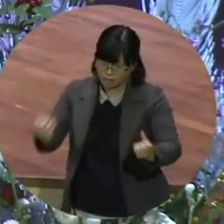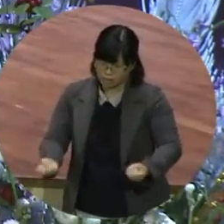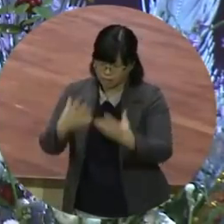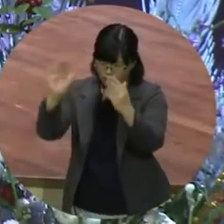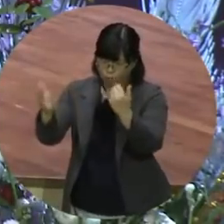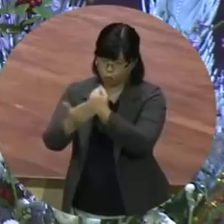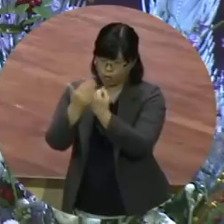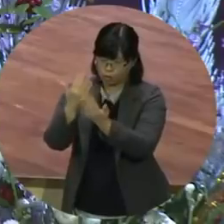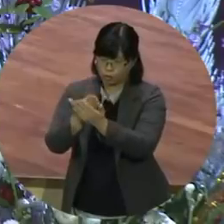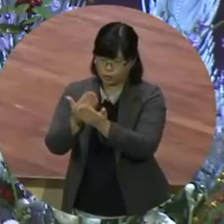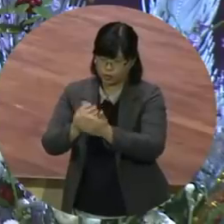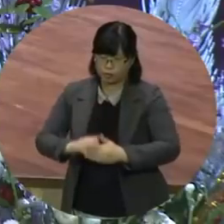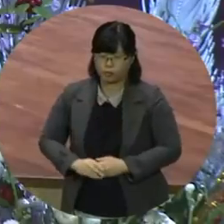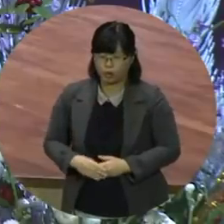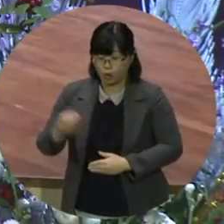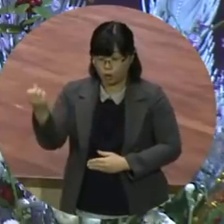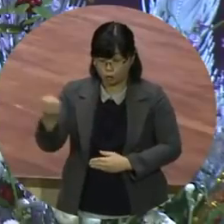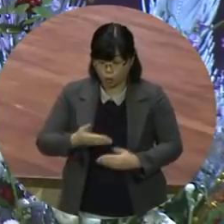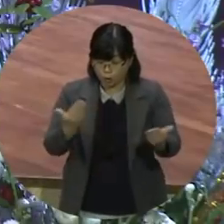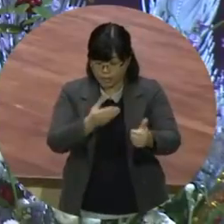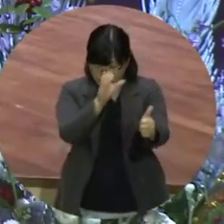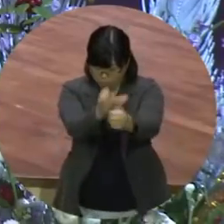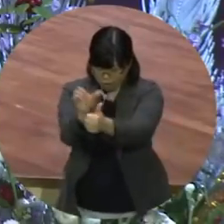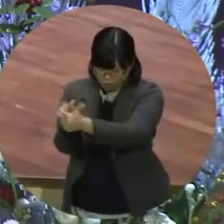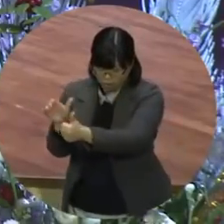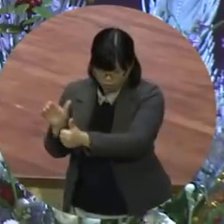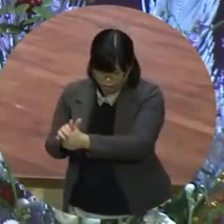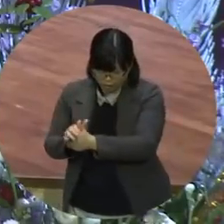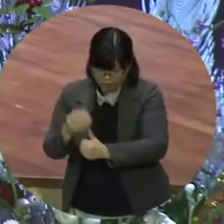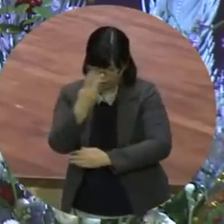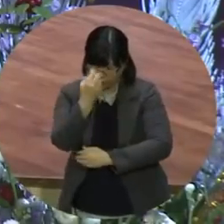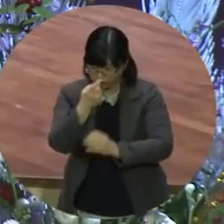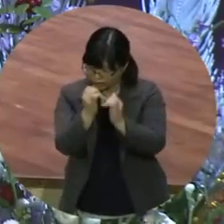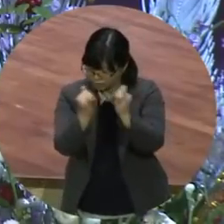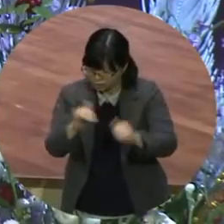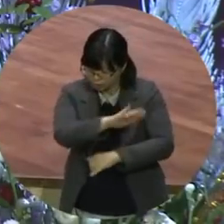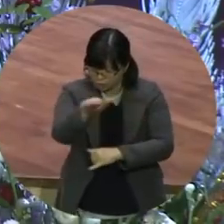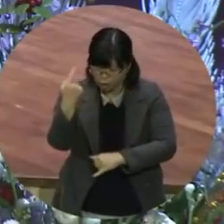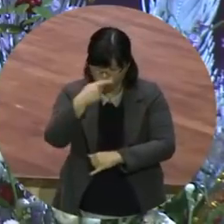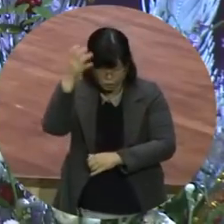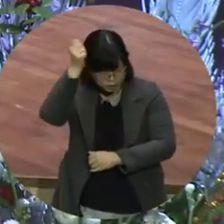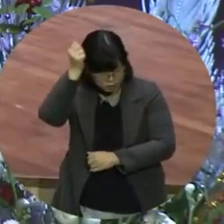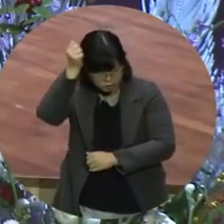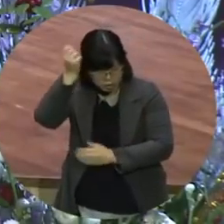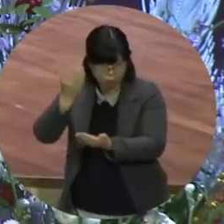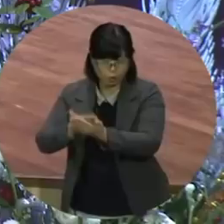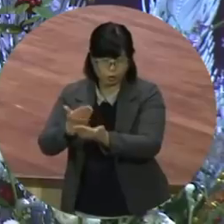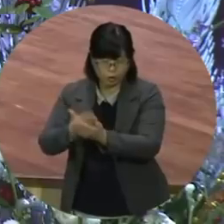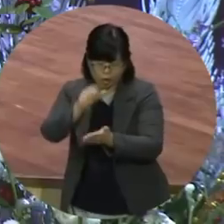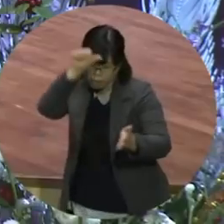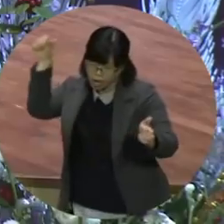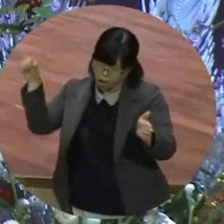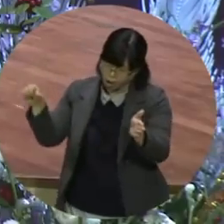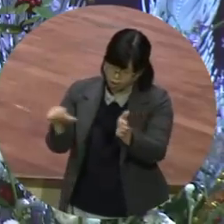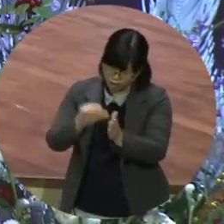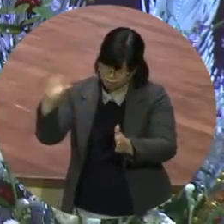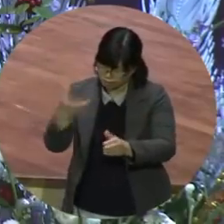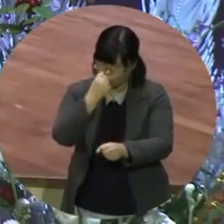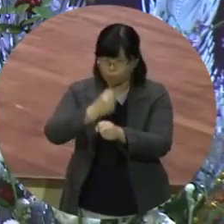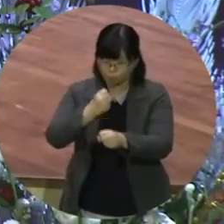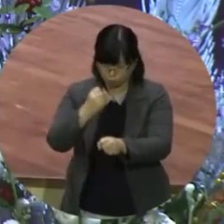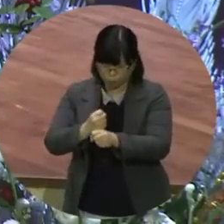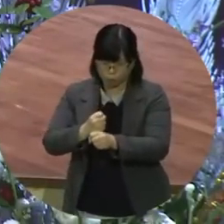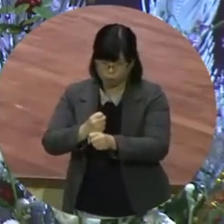모든 청지기들 평생에 하나님 앞에 인생 작품이 되는 직분이 되게 도와주옵소서. 육신의 질병